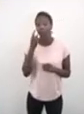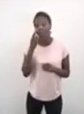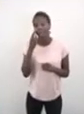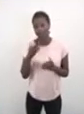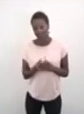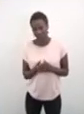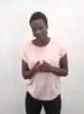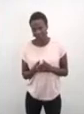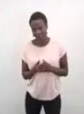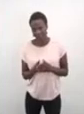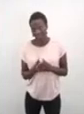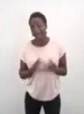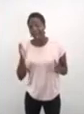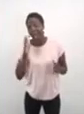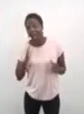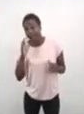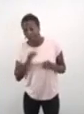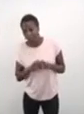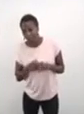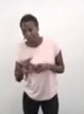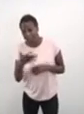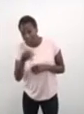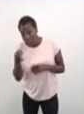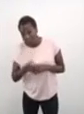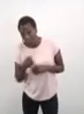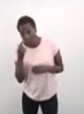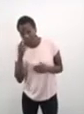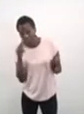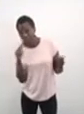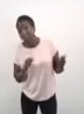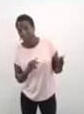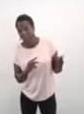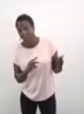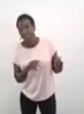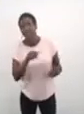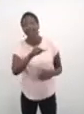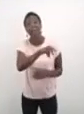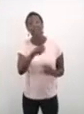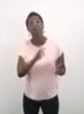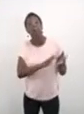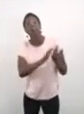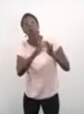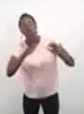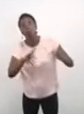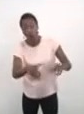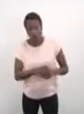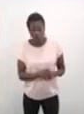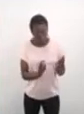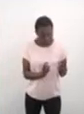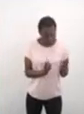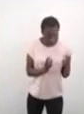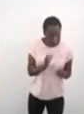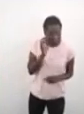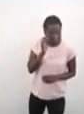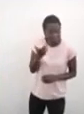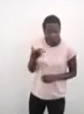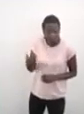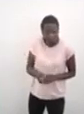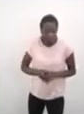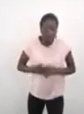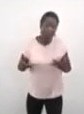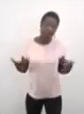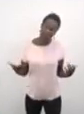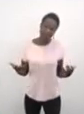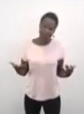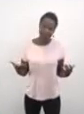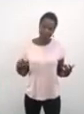le mandat précédent. Quelle est l'évaluation de l'augmentation des effectifs de l'APM à Bordeaux? 2%. Donc, je